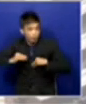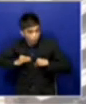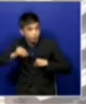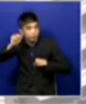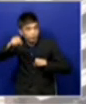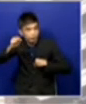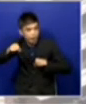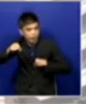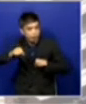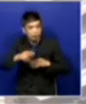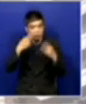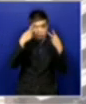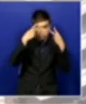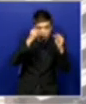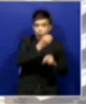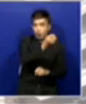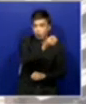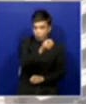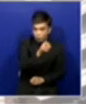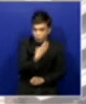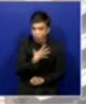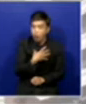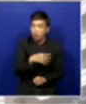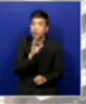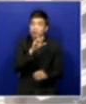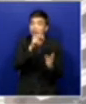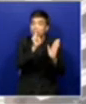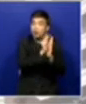ราะว่าจะมีกฎหมายโอนงบประมาณเข้ามารองรับ